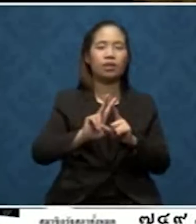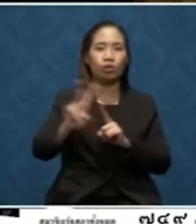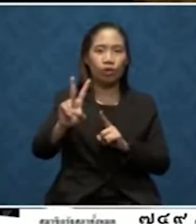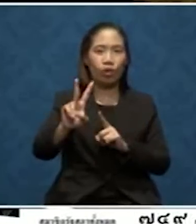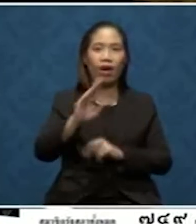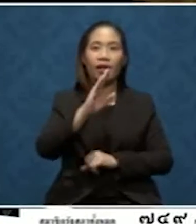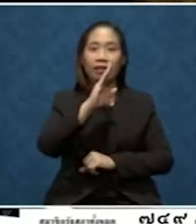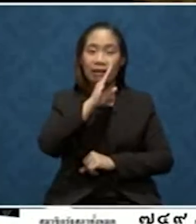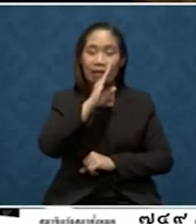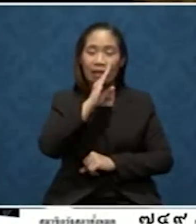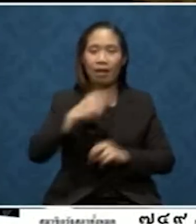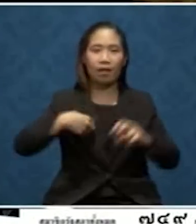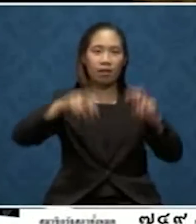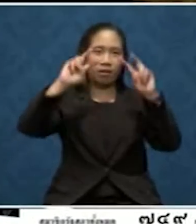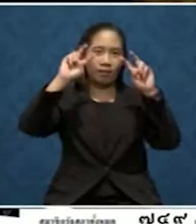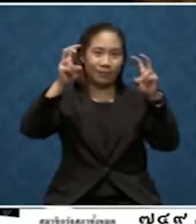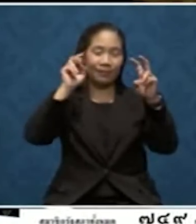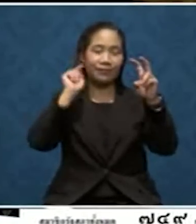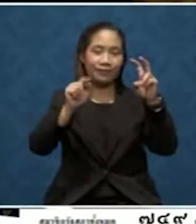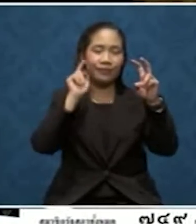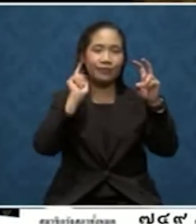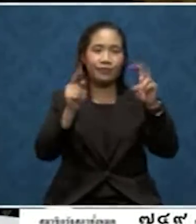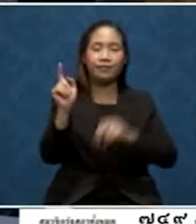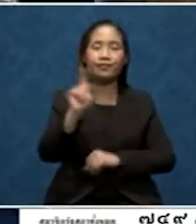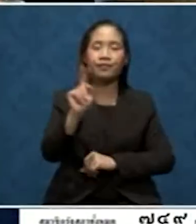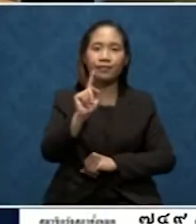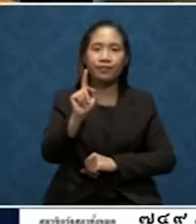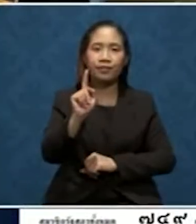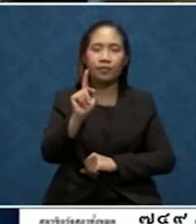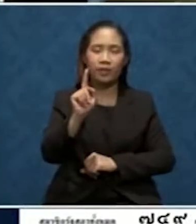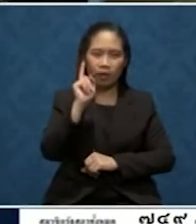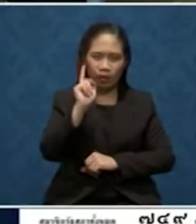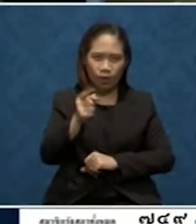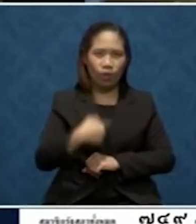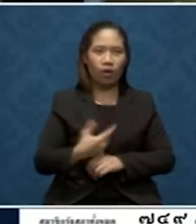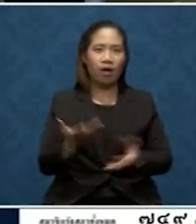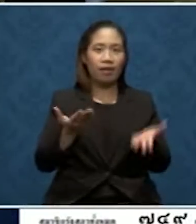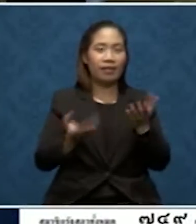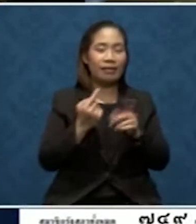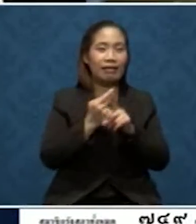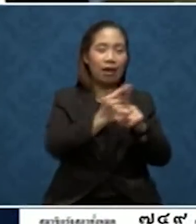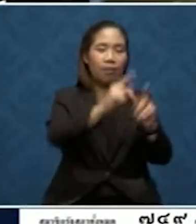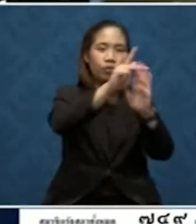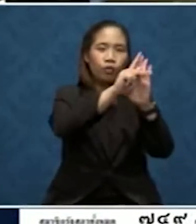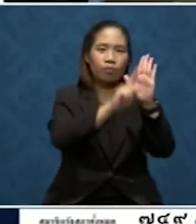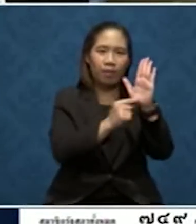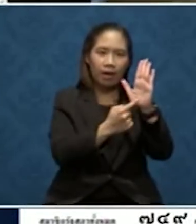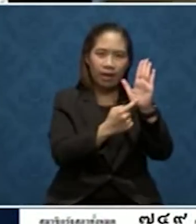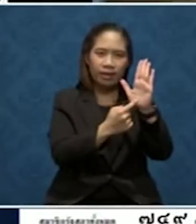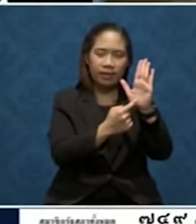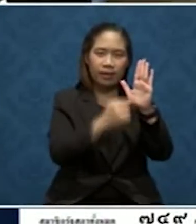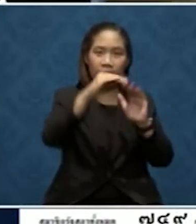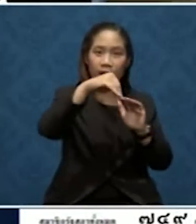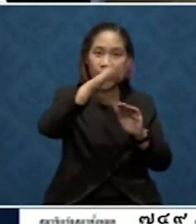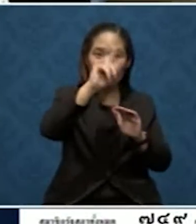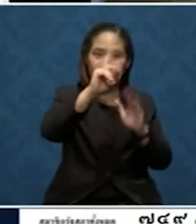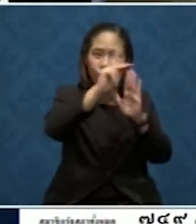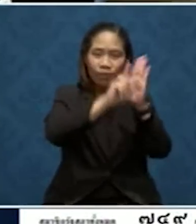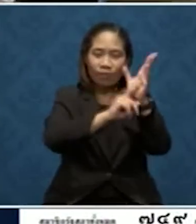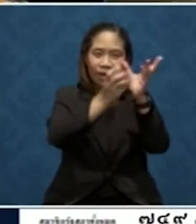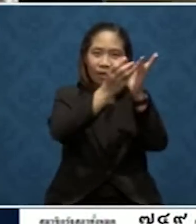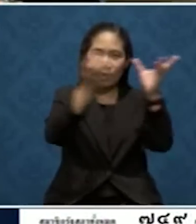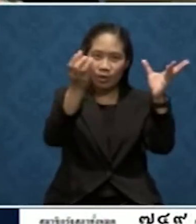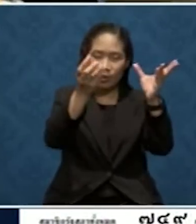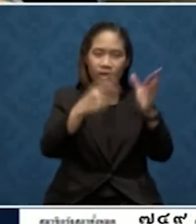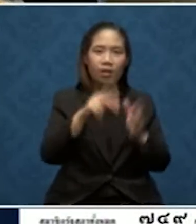การเสนอยัตติก็จะต้องอยู่ภายใต้ความถูกต้องความชอบด้วยกฎหมายทั้งบนก็คือรฐมนูล และ